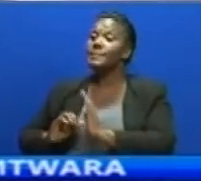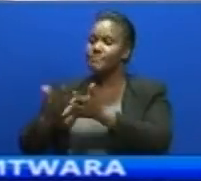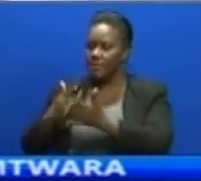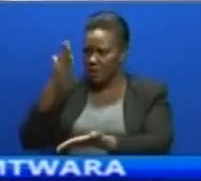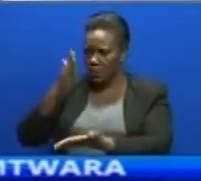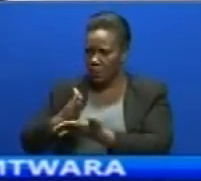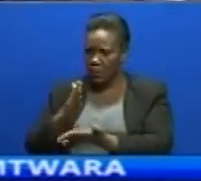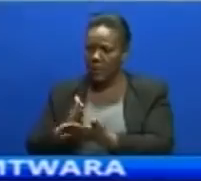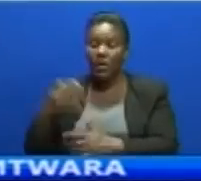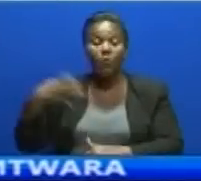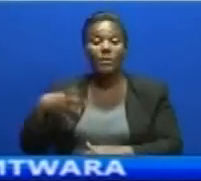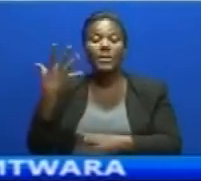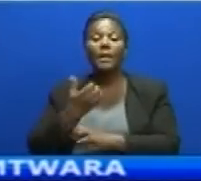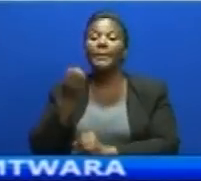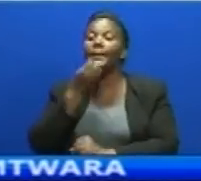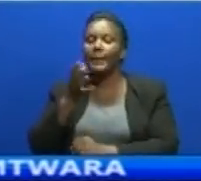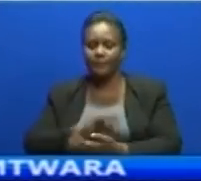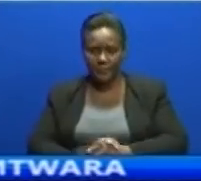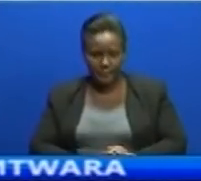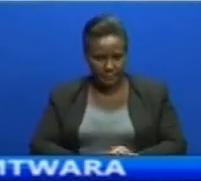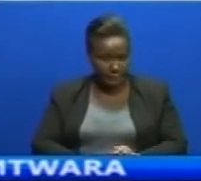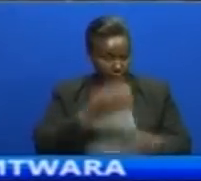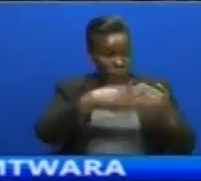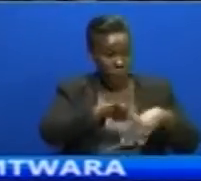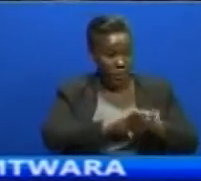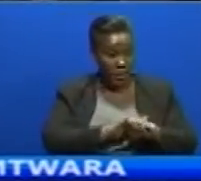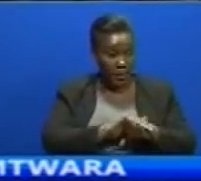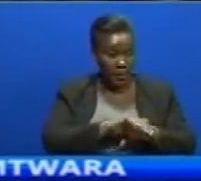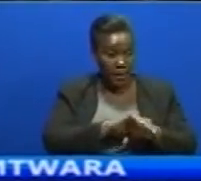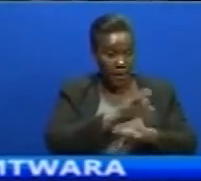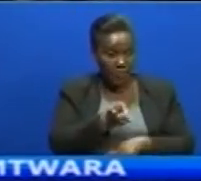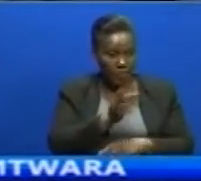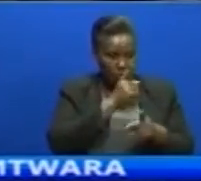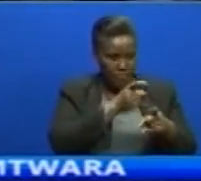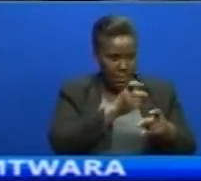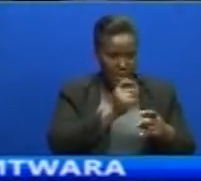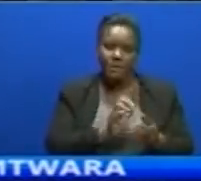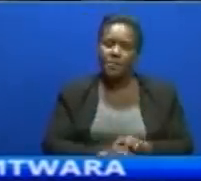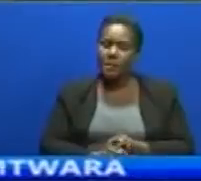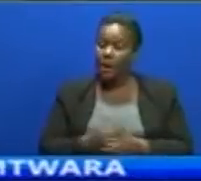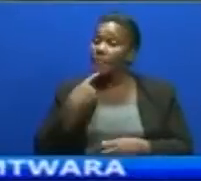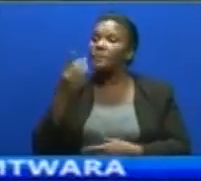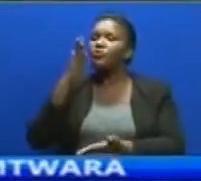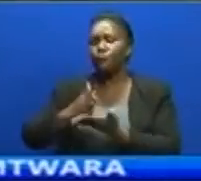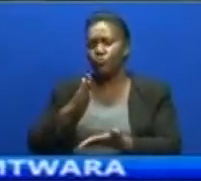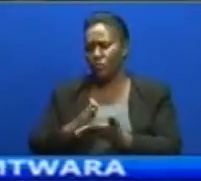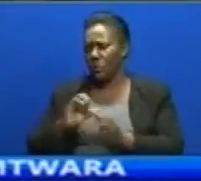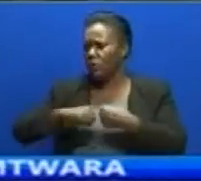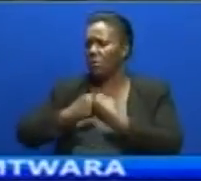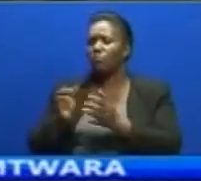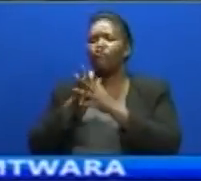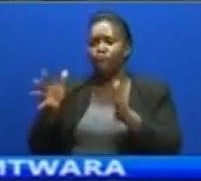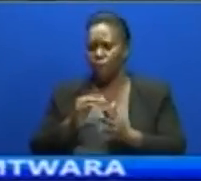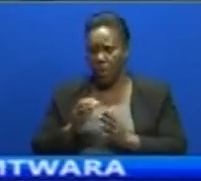kwa waziri mwenye zamana. Juma Satma ni mwenyekiti wa halmashauri hiyo, ambaye naye amekiri kuwepo kwa changamoto kubwa ya uhaba wa